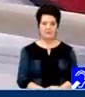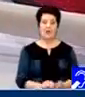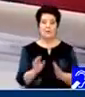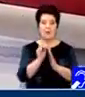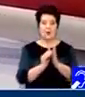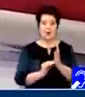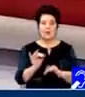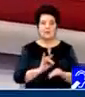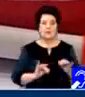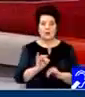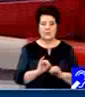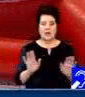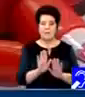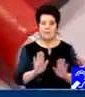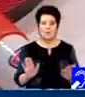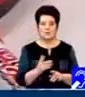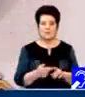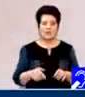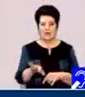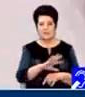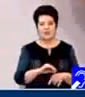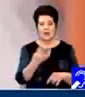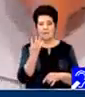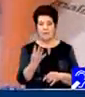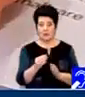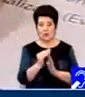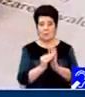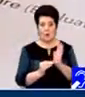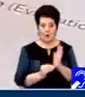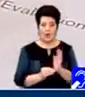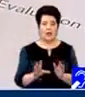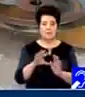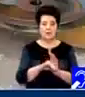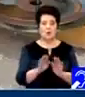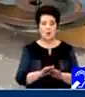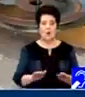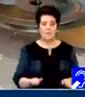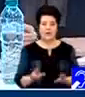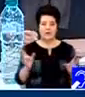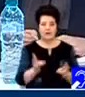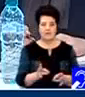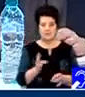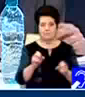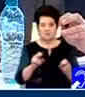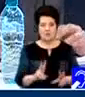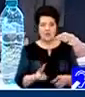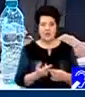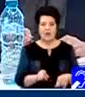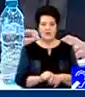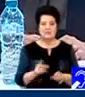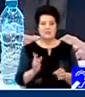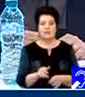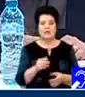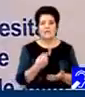programul de comunicare prin muzică este doar unul din cele 4 programe și instrumente de lucru cu copiii cu necesități speciale. Acestea fac parte dintr-un